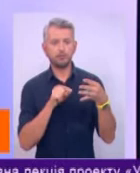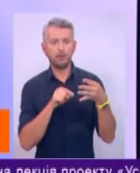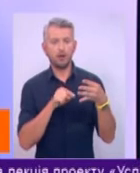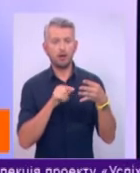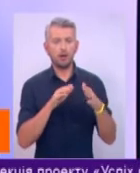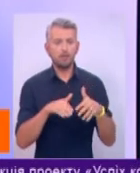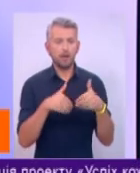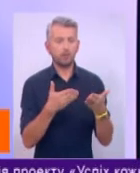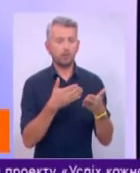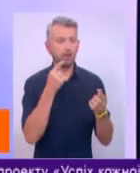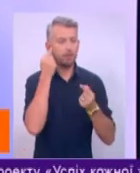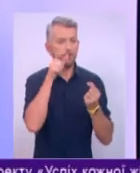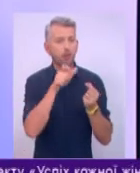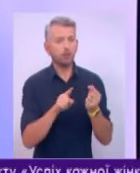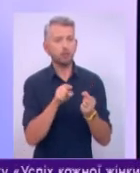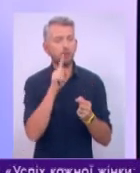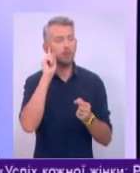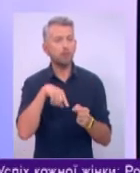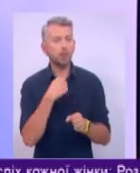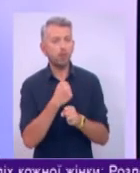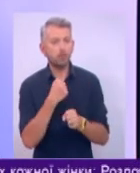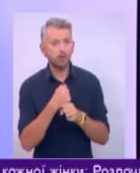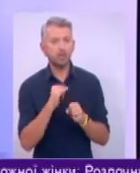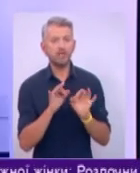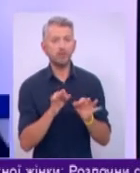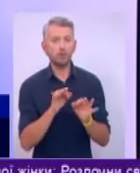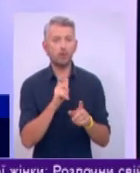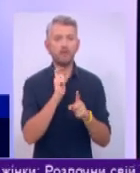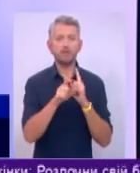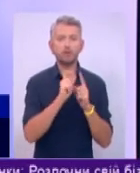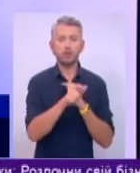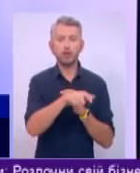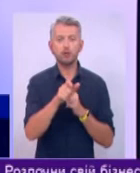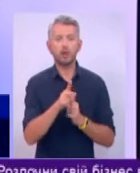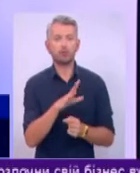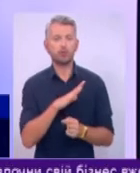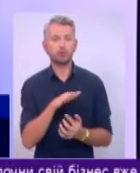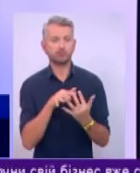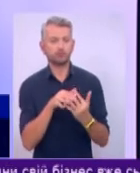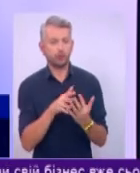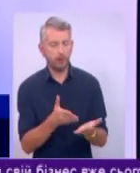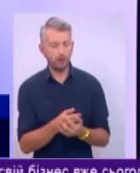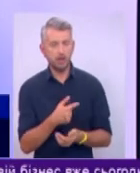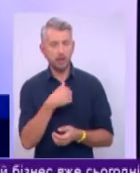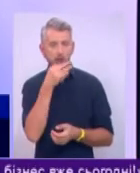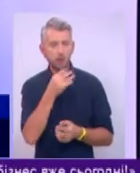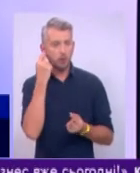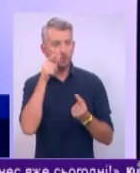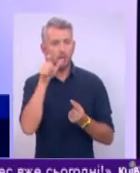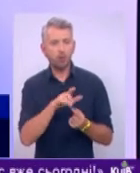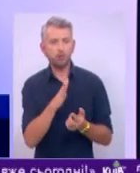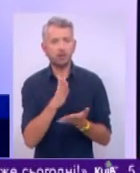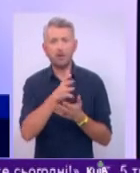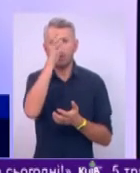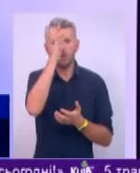презентується психолог, що він вміє робити, і, звісно, відгуки тих людей, які воювали. І я вам скажу, що психолог – це не є